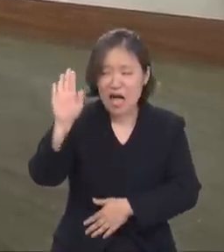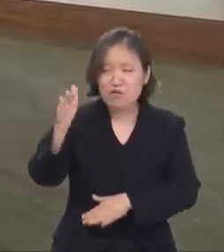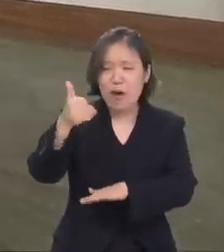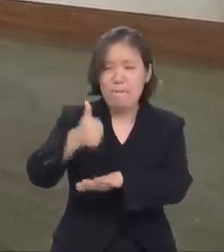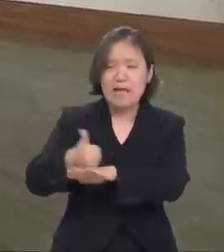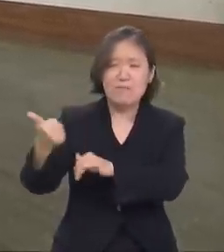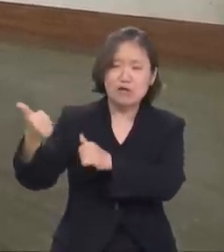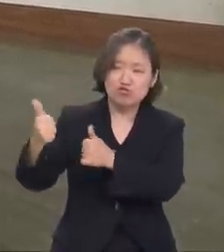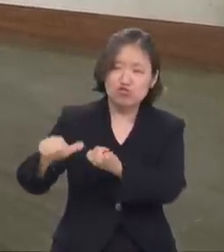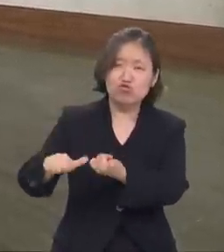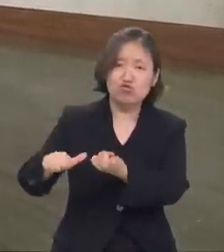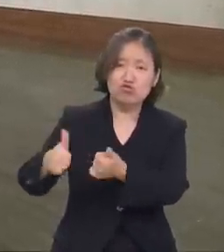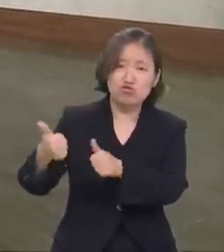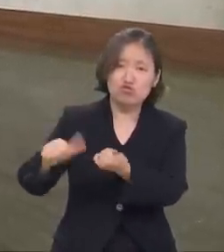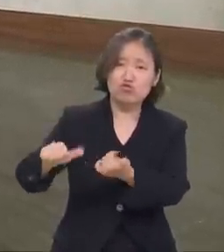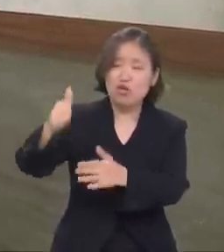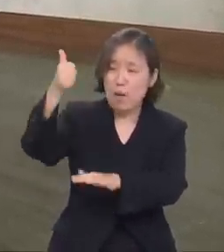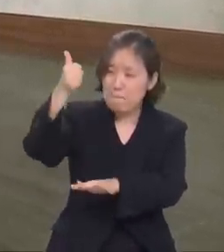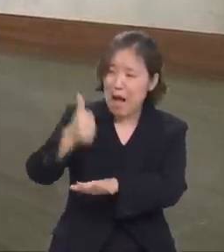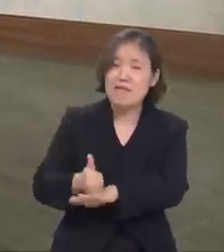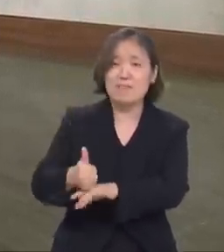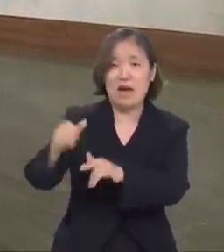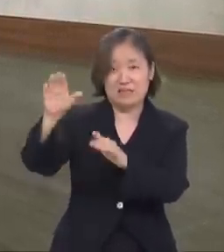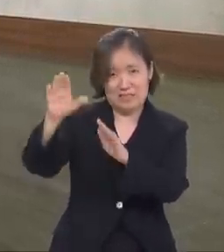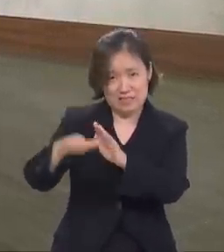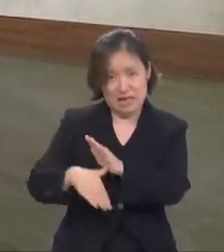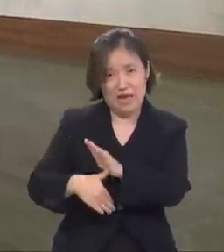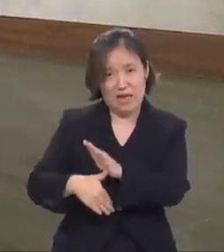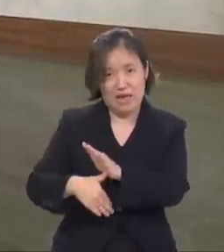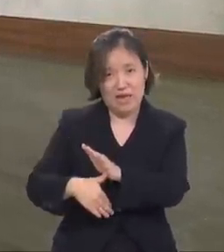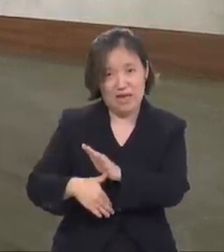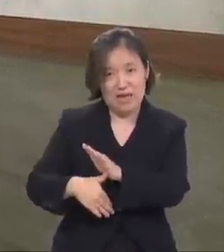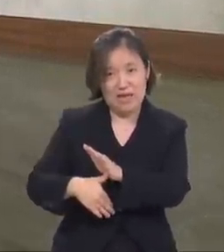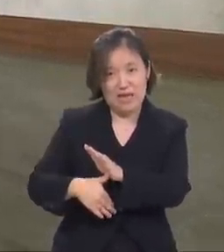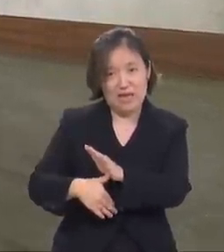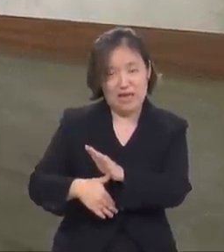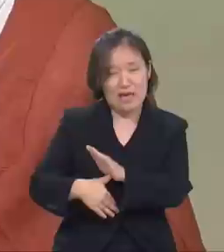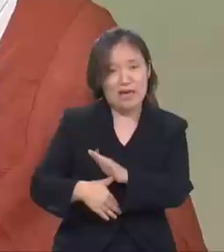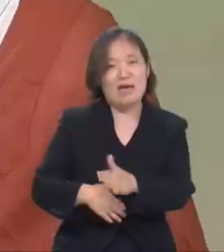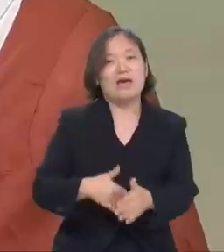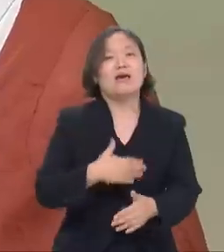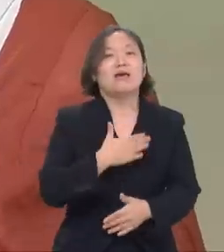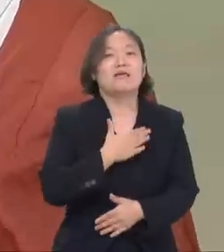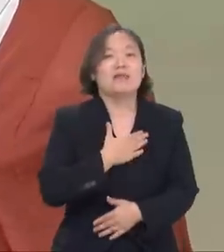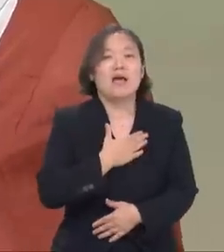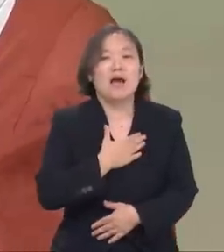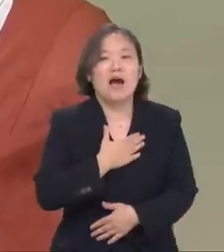마지막에 숨이 끊기는 그 마지막 순간에도 제가